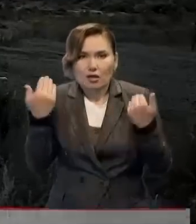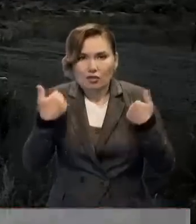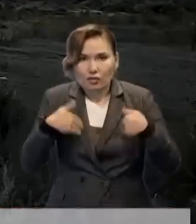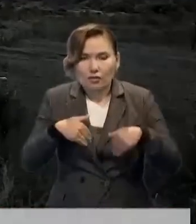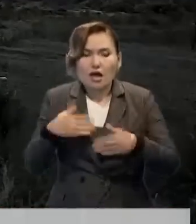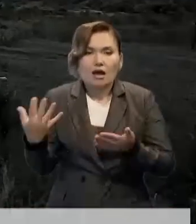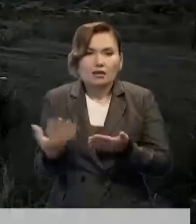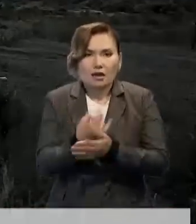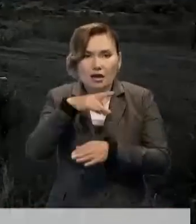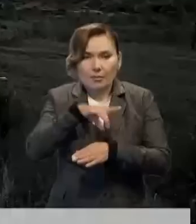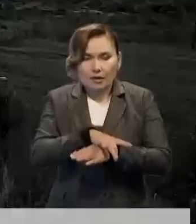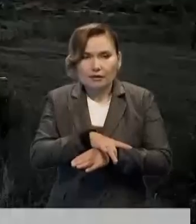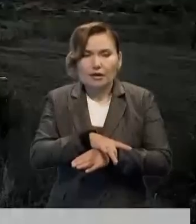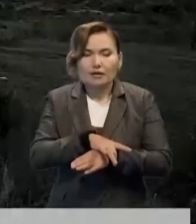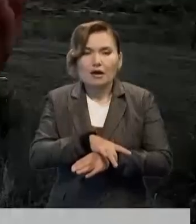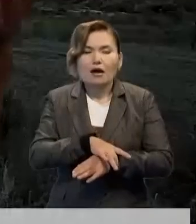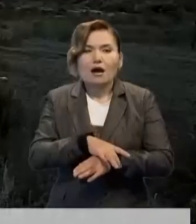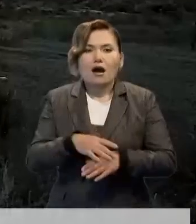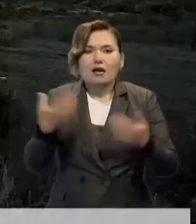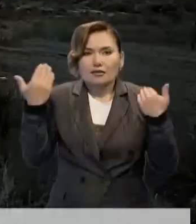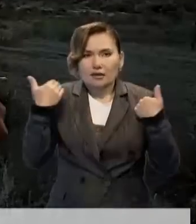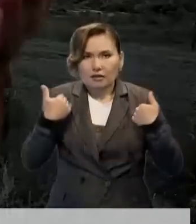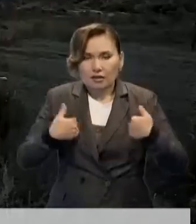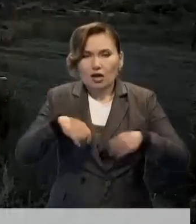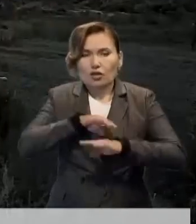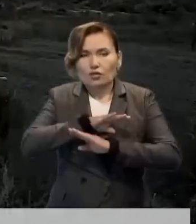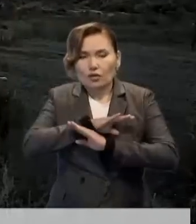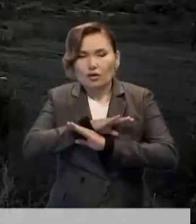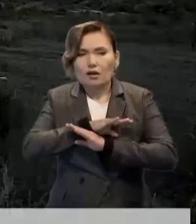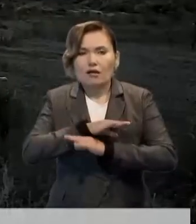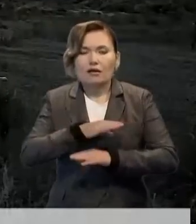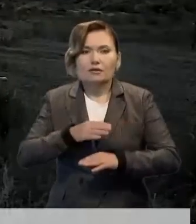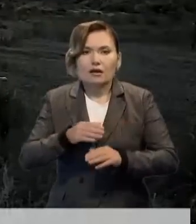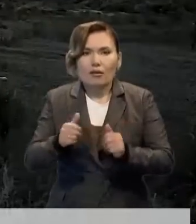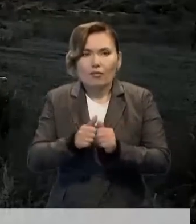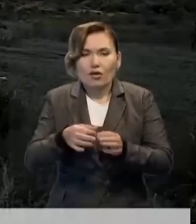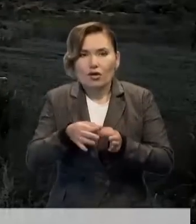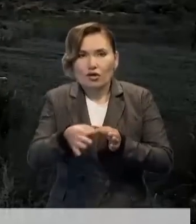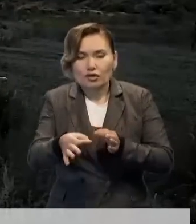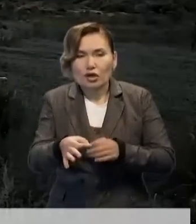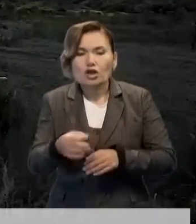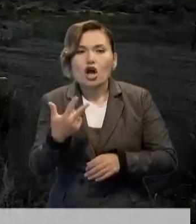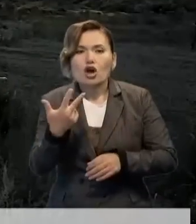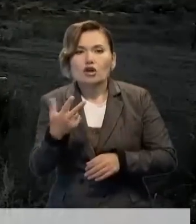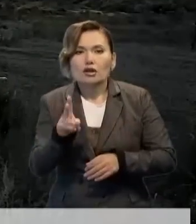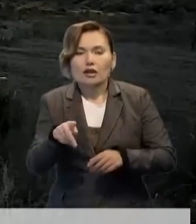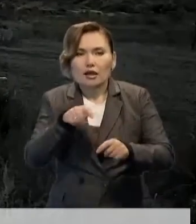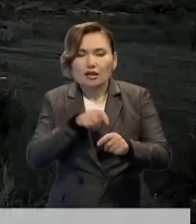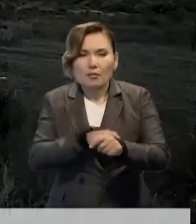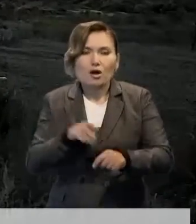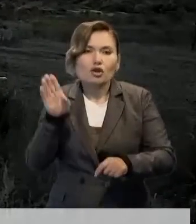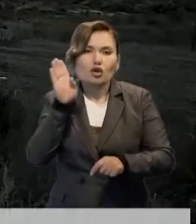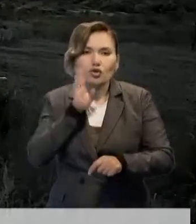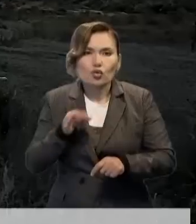Осы оның денесі мына біз тұрған Алтындала ауылынан, Жамбыл ауылынан, дәлірек айтсам, 3 шақырым жердегі жасанды